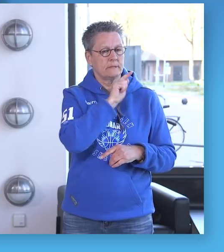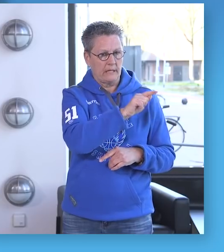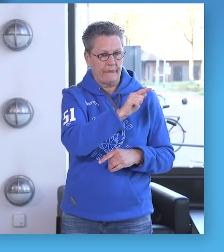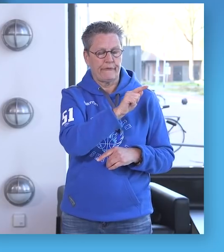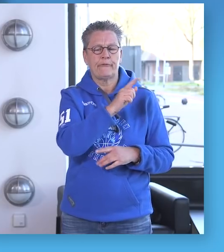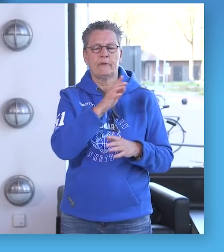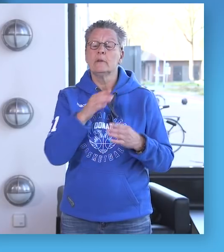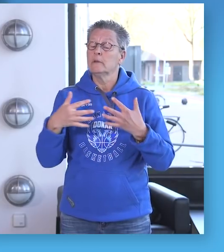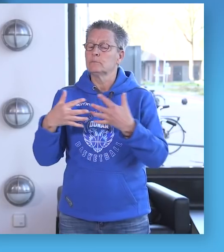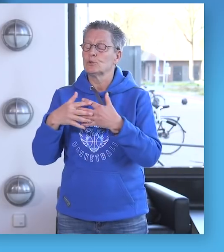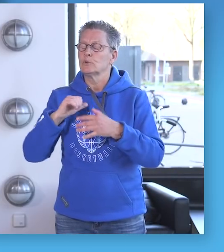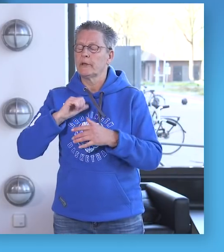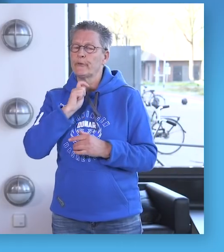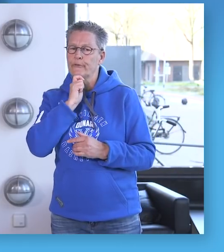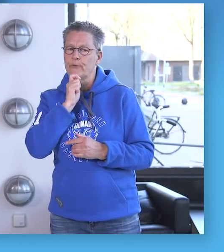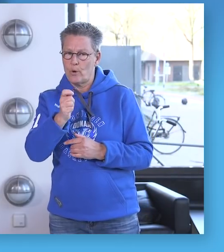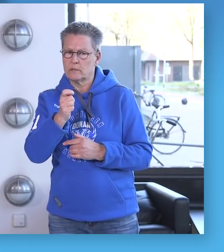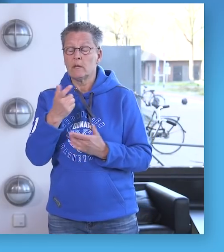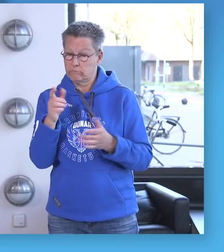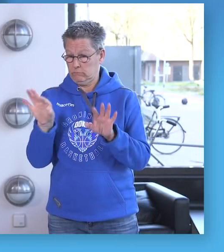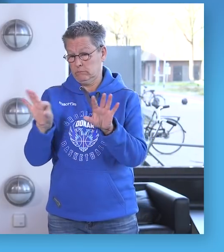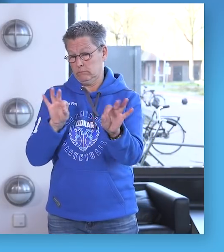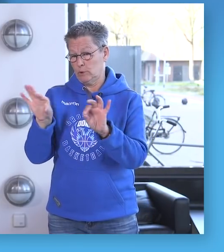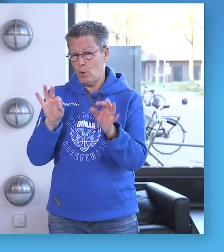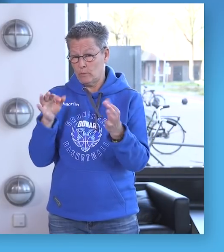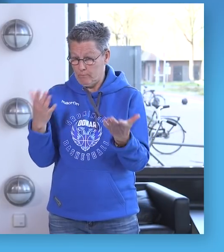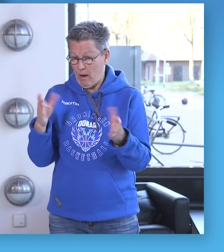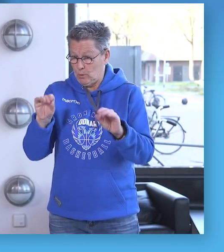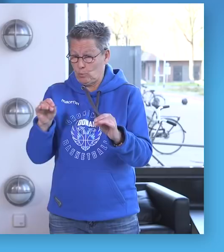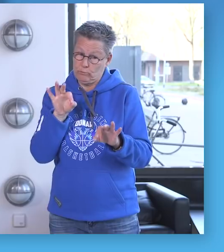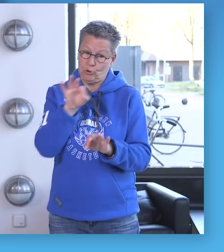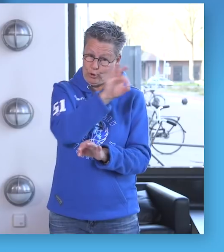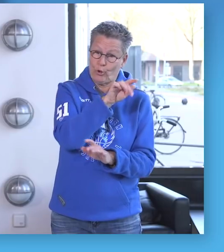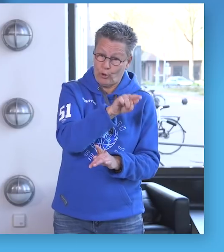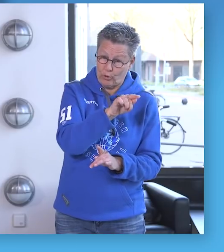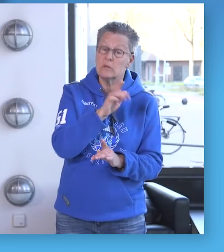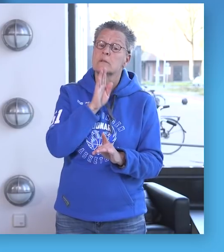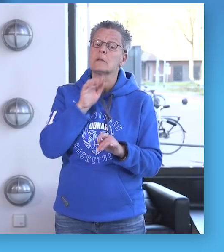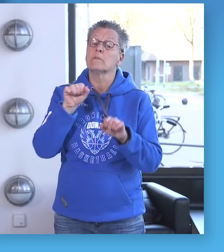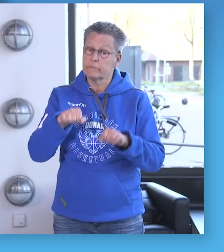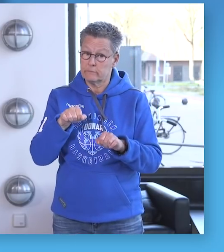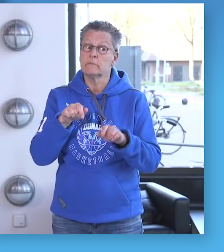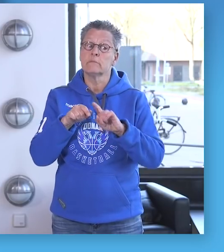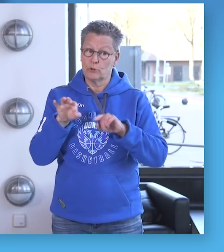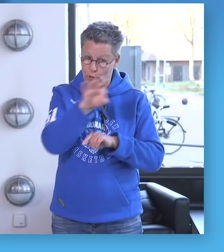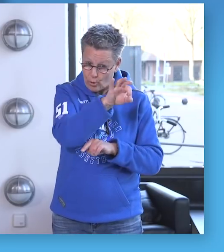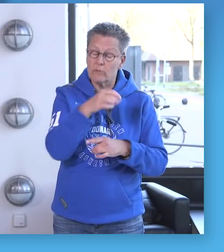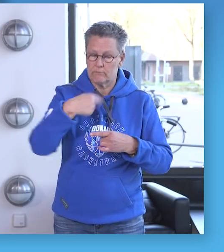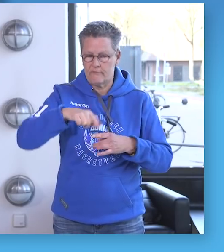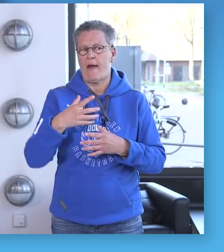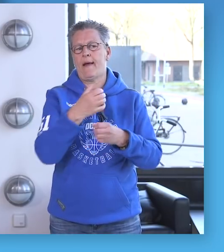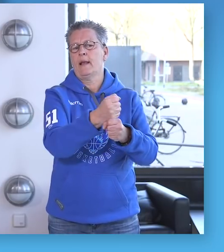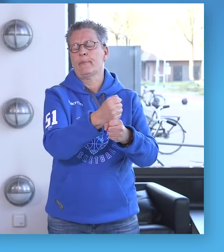voorstel geweest van het bestuur. Hè, van, je hebt die keus om dat te doen. En we helpen je daarbij.